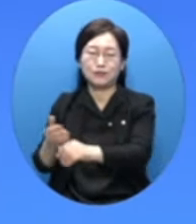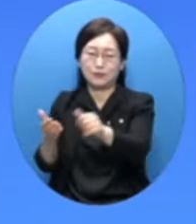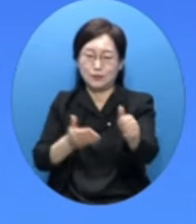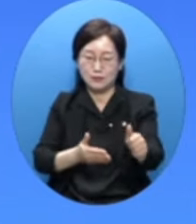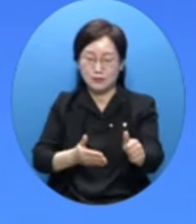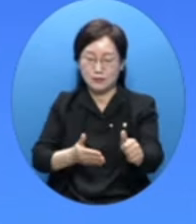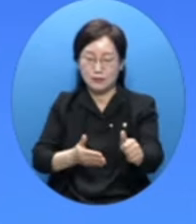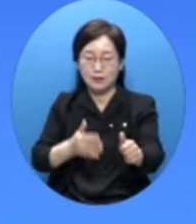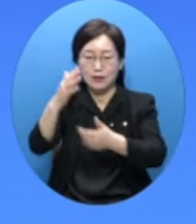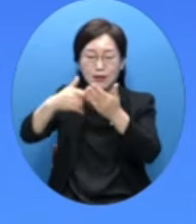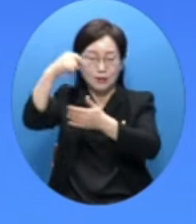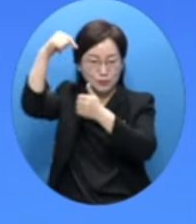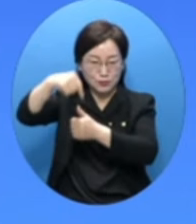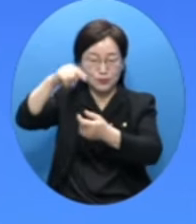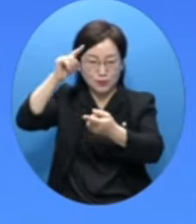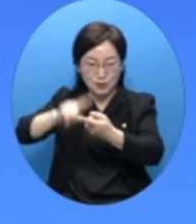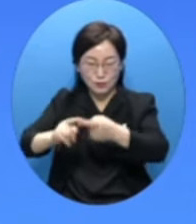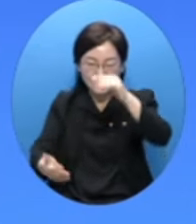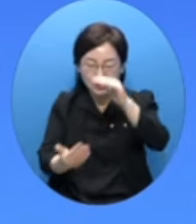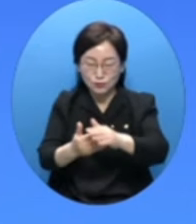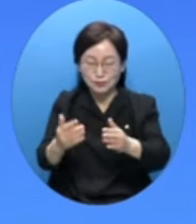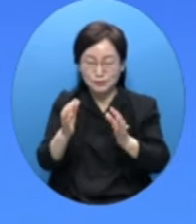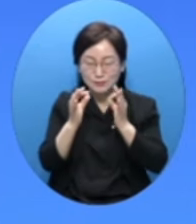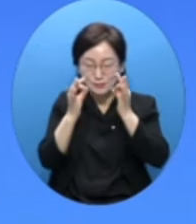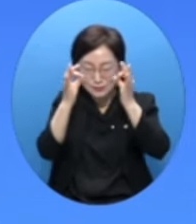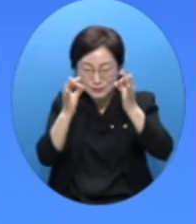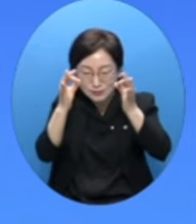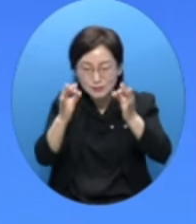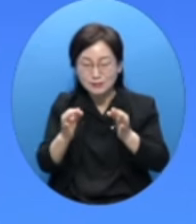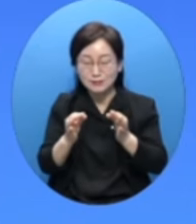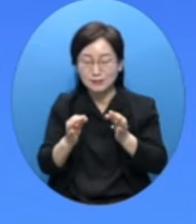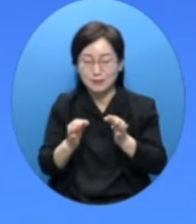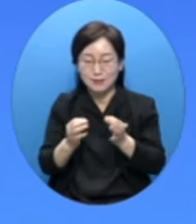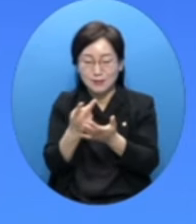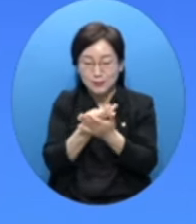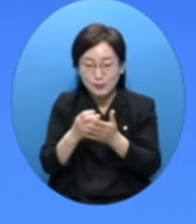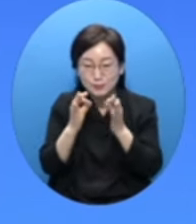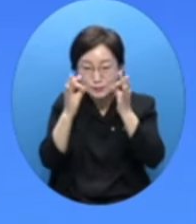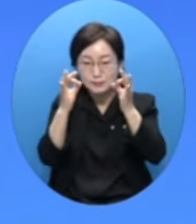위해 몸부림치며 최선의 노력을 다하여